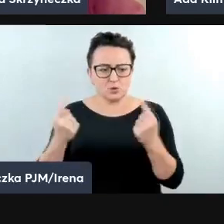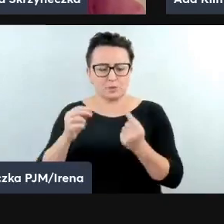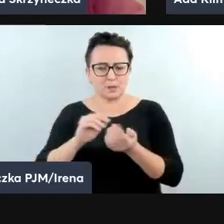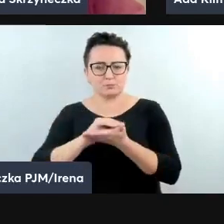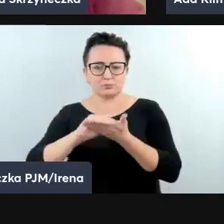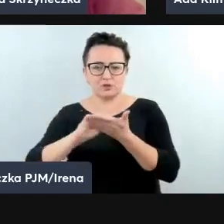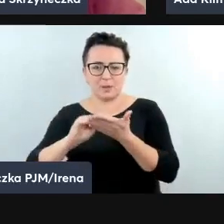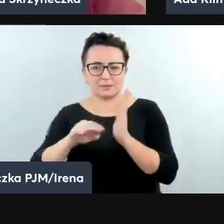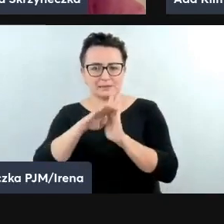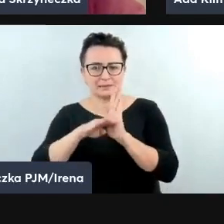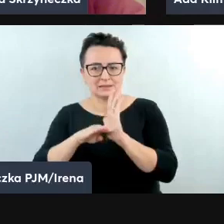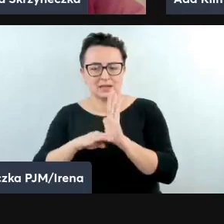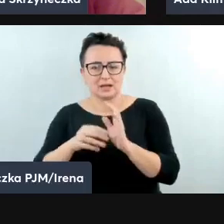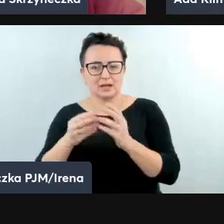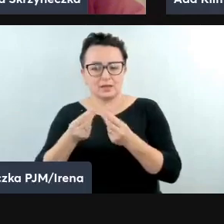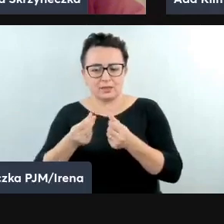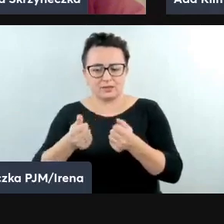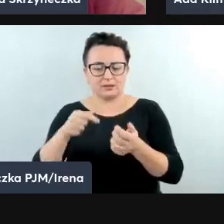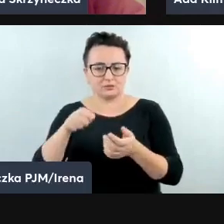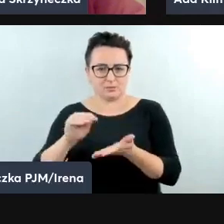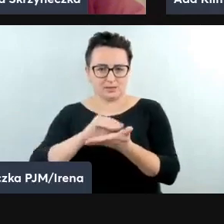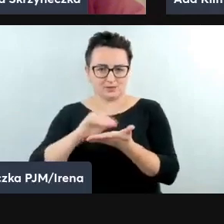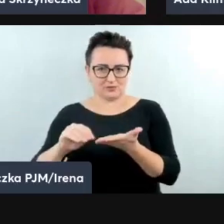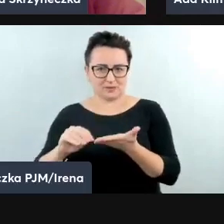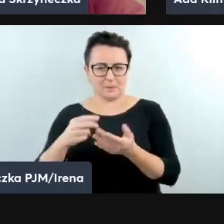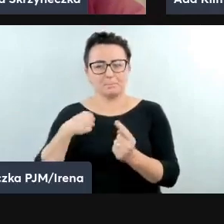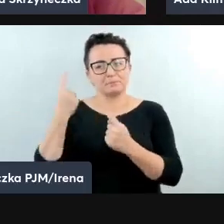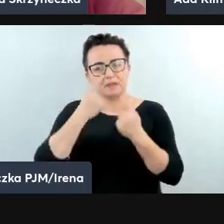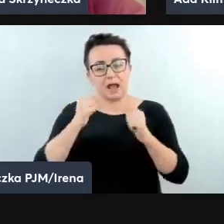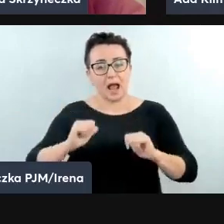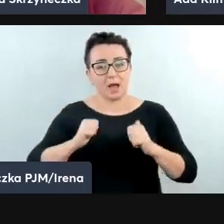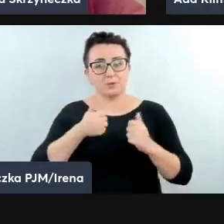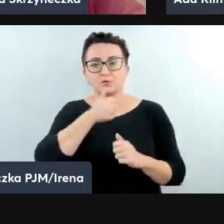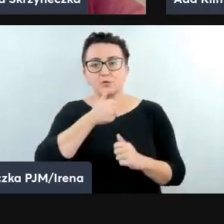gdyby rzeczywiście spróbować stworzyć trzy kolory, czyli bordowo, brązowy,